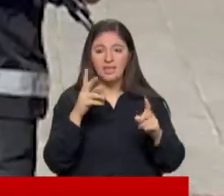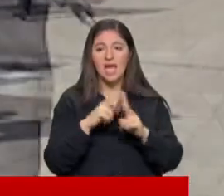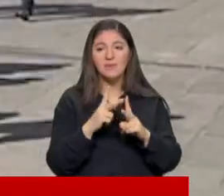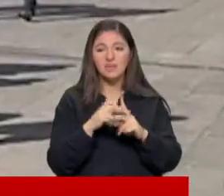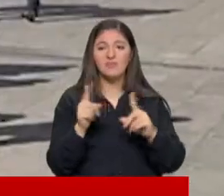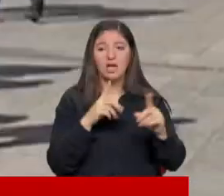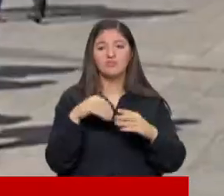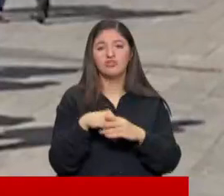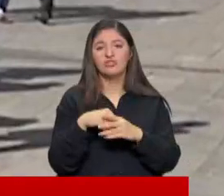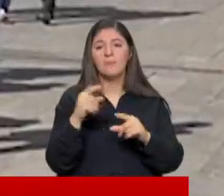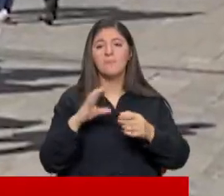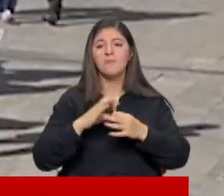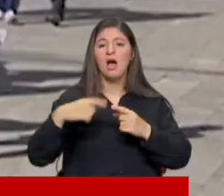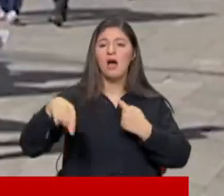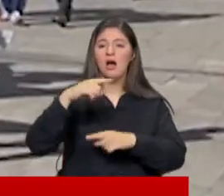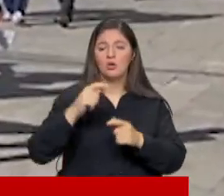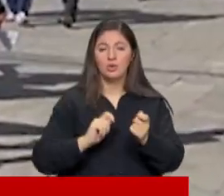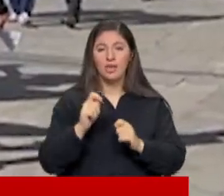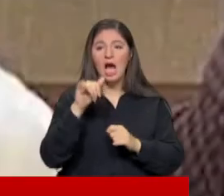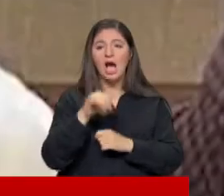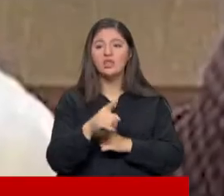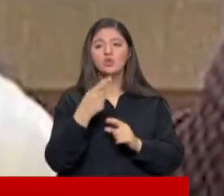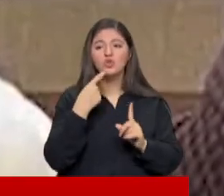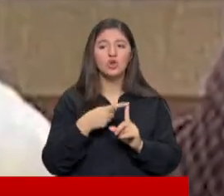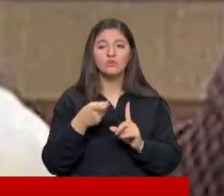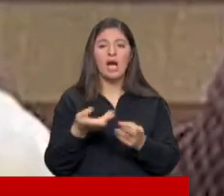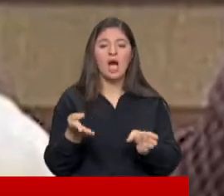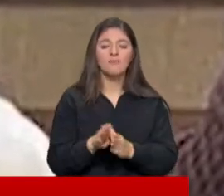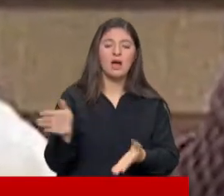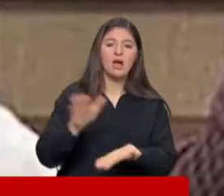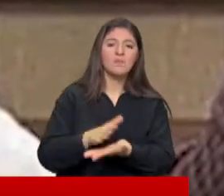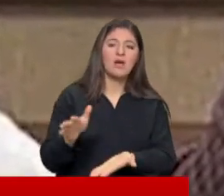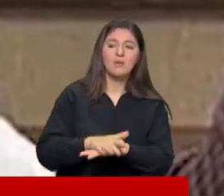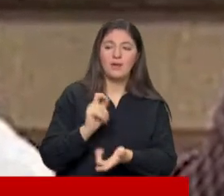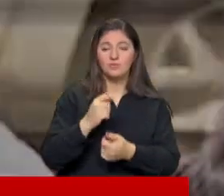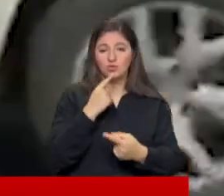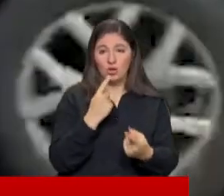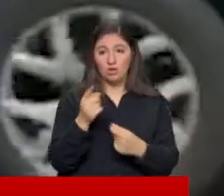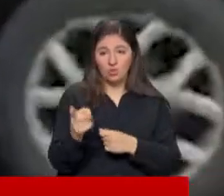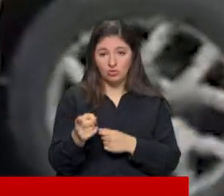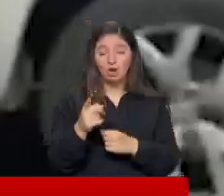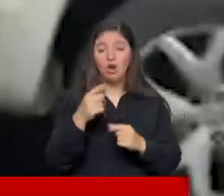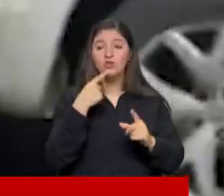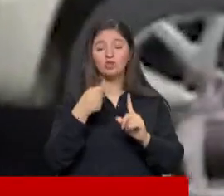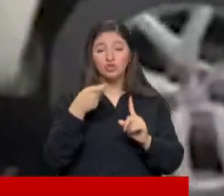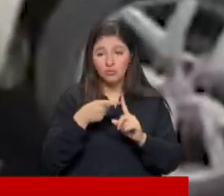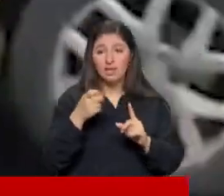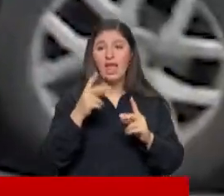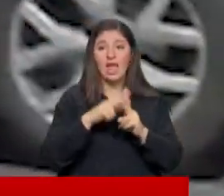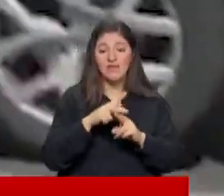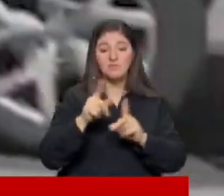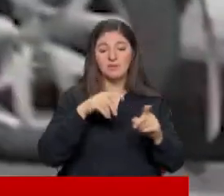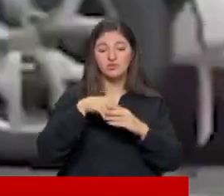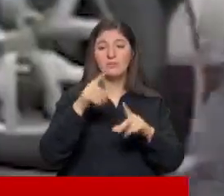Emniyet ve yargı içindeki bağlantılarını kullanarak hakkındaki soruşturmaları kapattırdığı iddia ediliyordu soruşturmanın Emniyet ve yargı